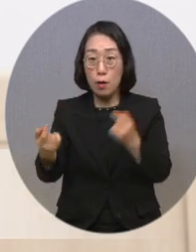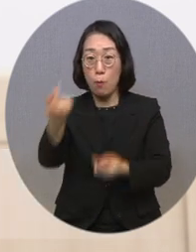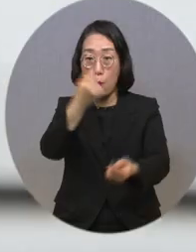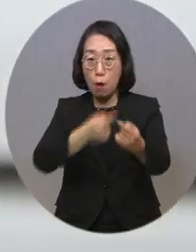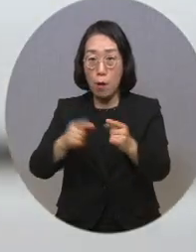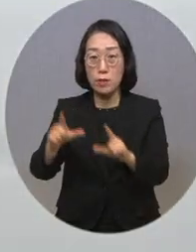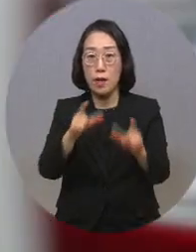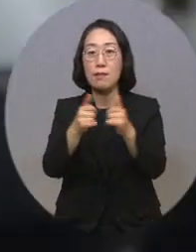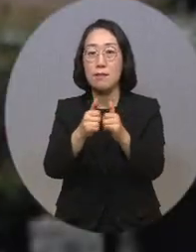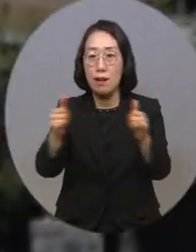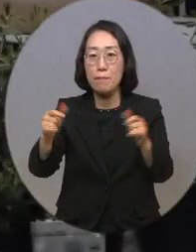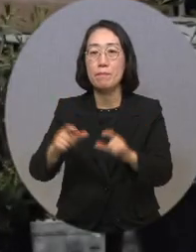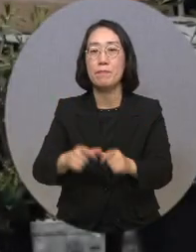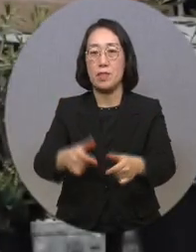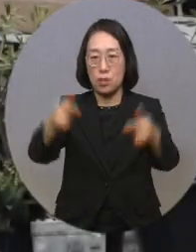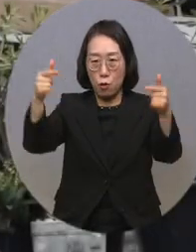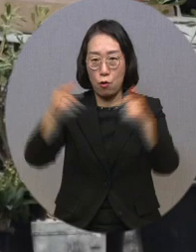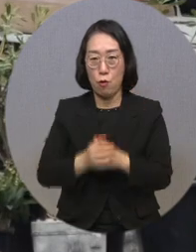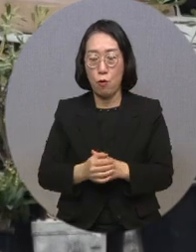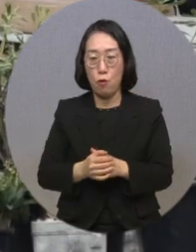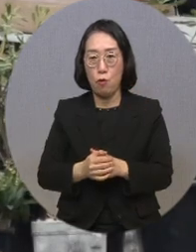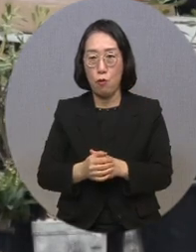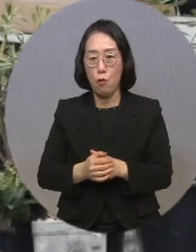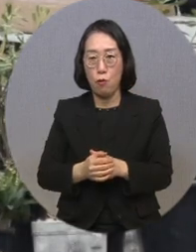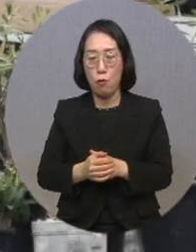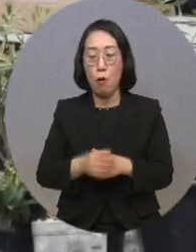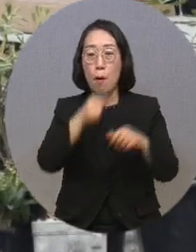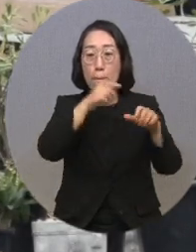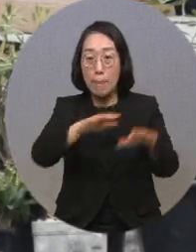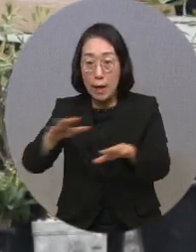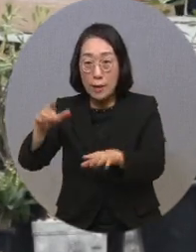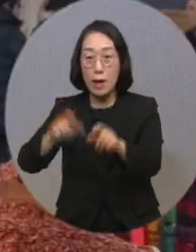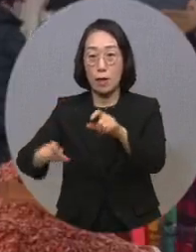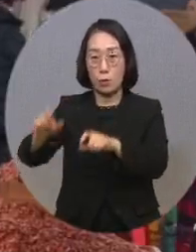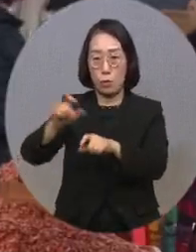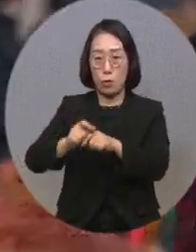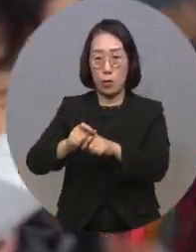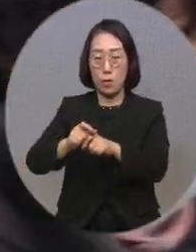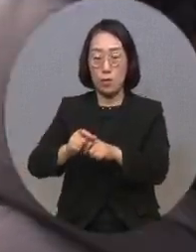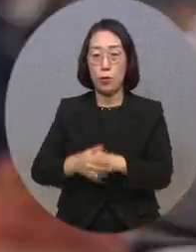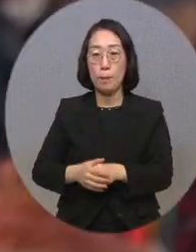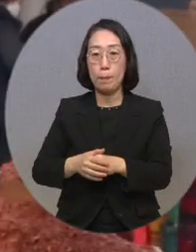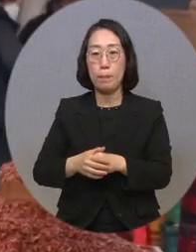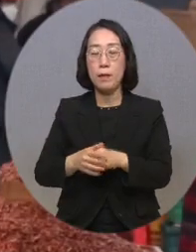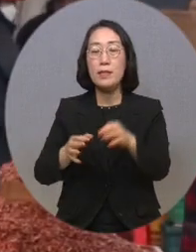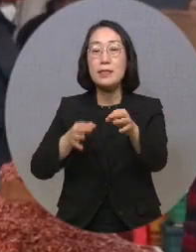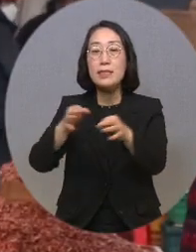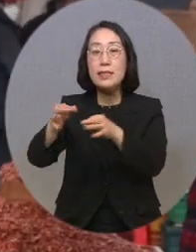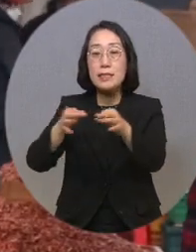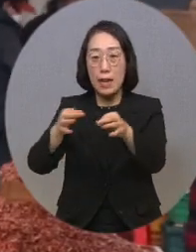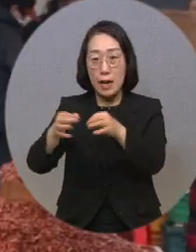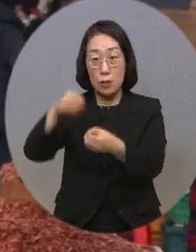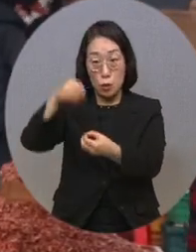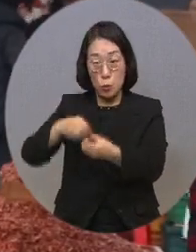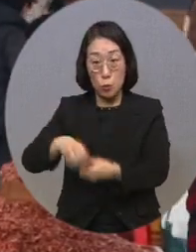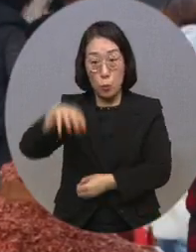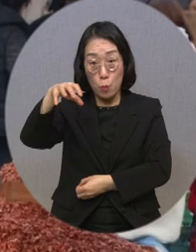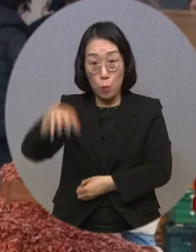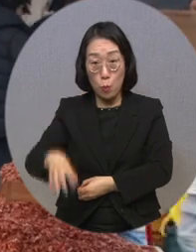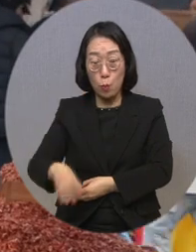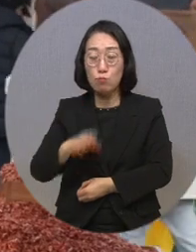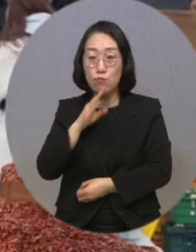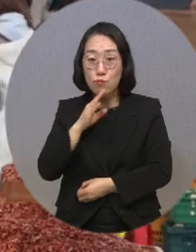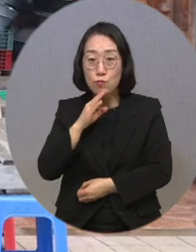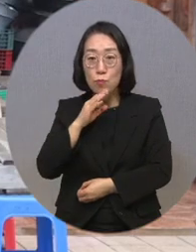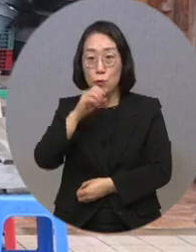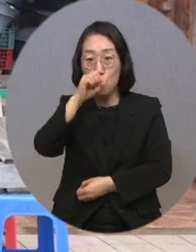있는 곳이고. 양양군은 서핑 관광 호재에 더해 시내 중심에 위치한 양양 전통시장만의